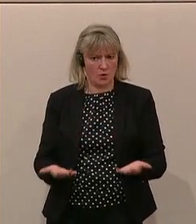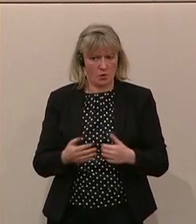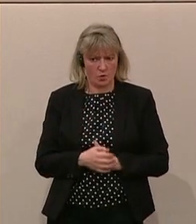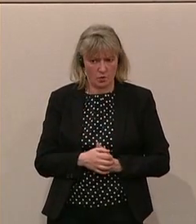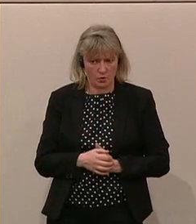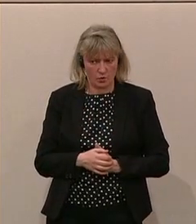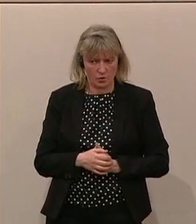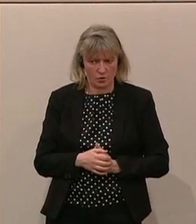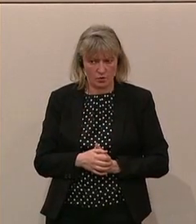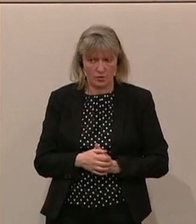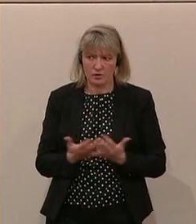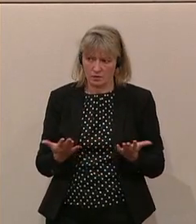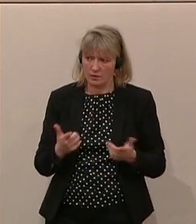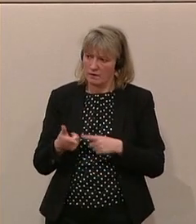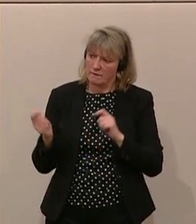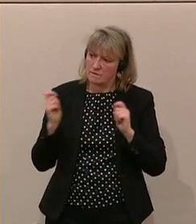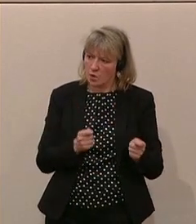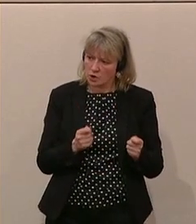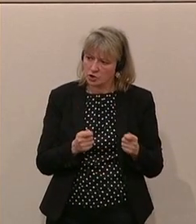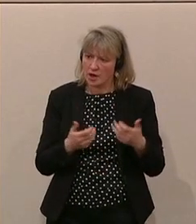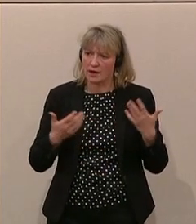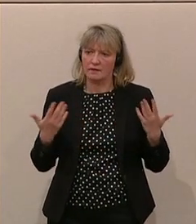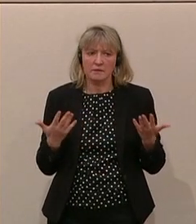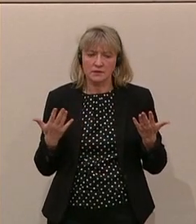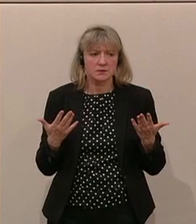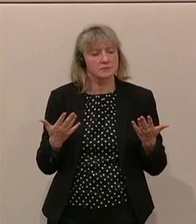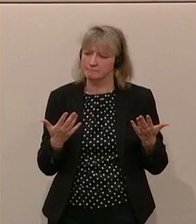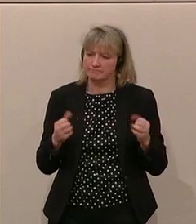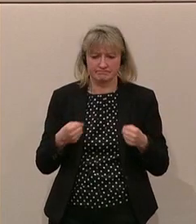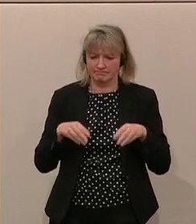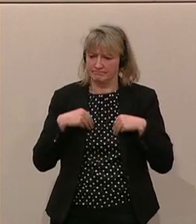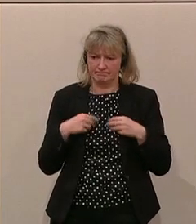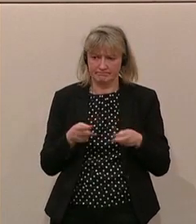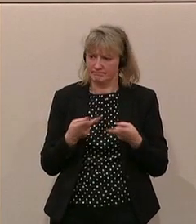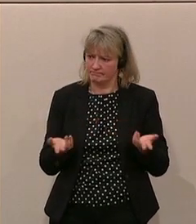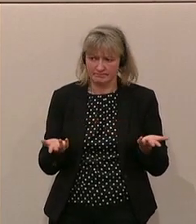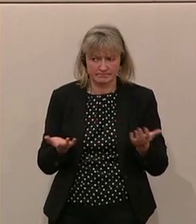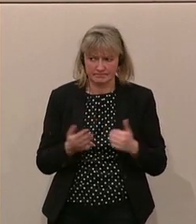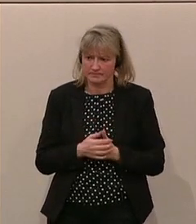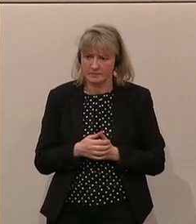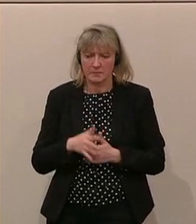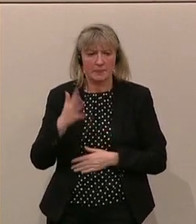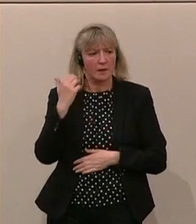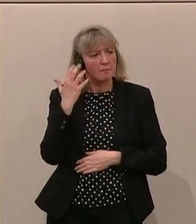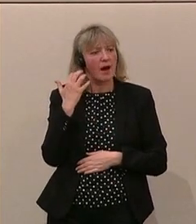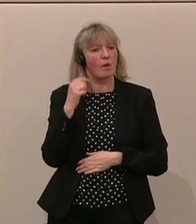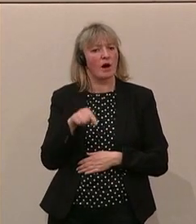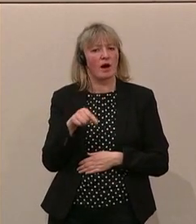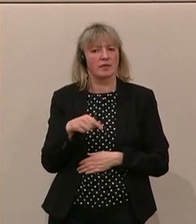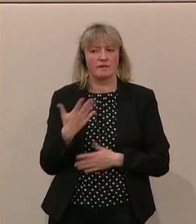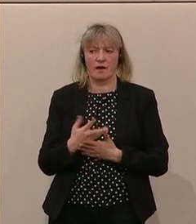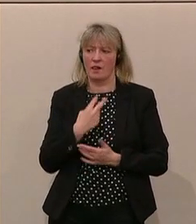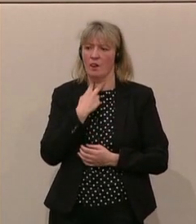ausmachen. Dieser Vorschlag ist schlichtweg inakzeptabel. Die Bauern stehen mit dem